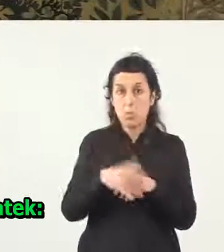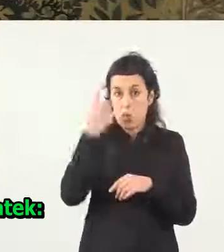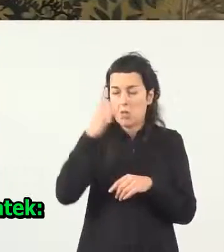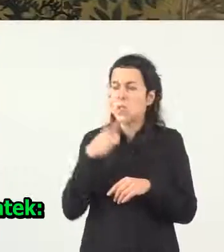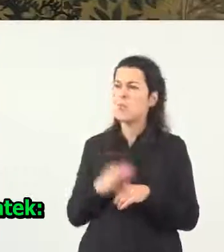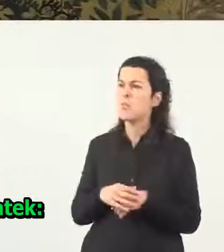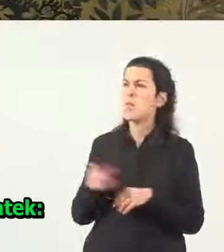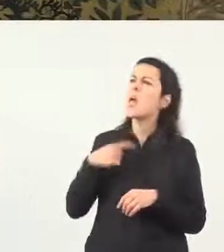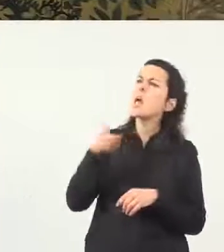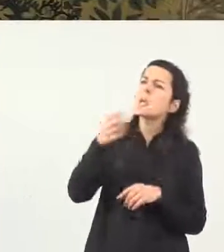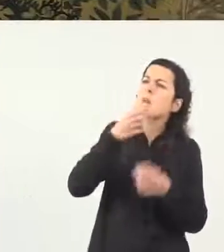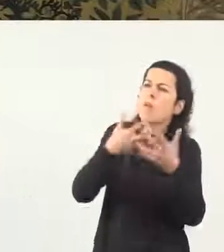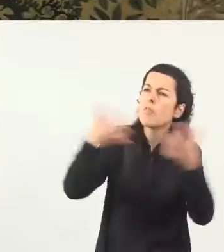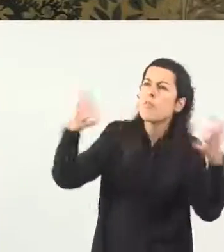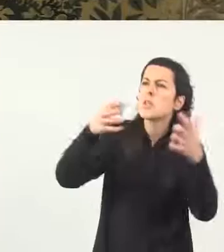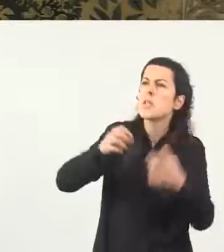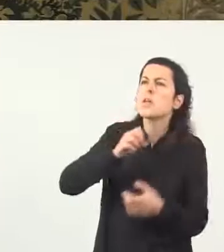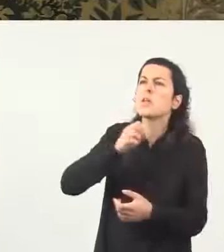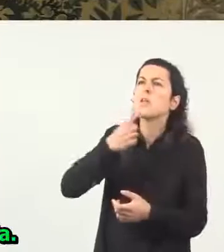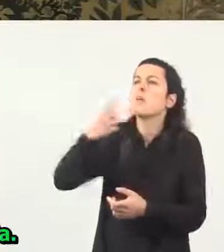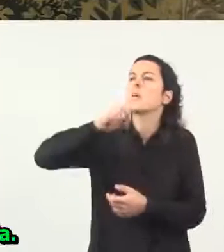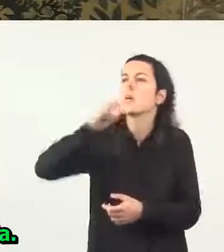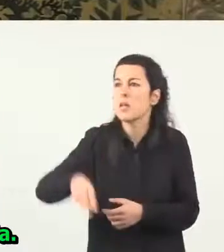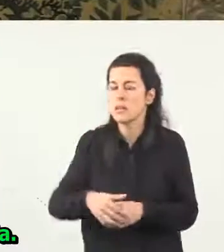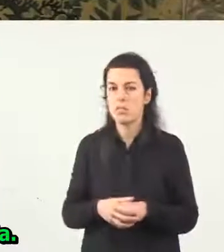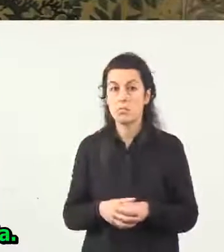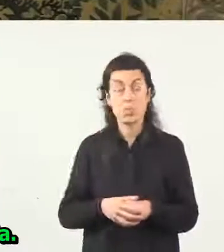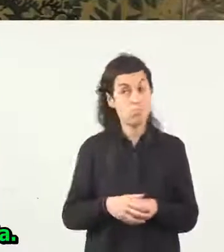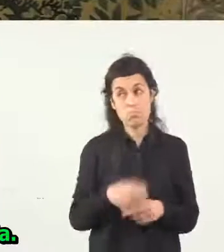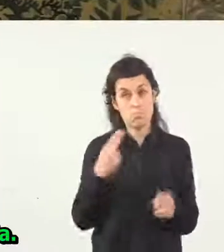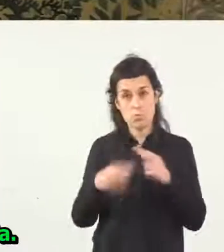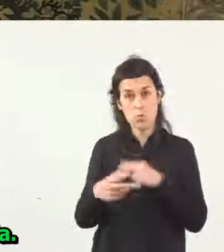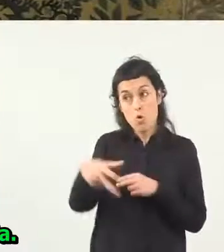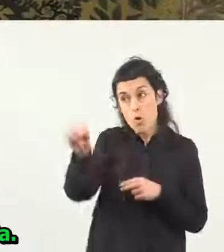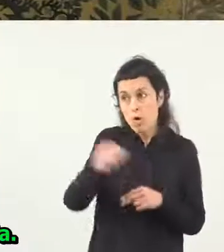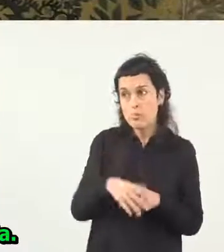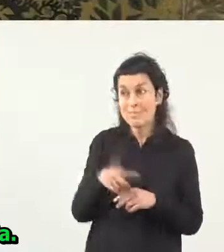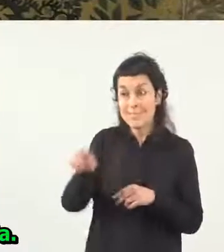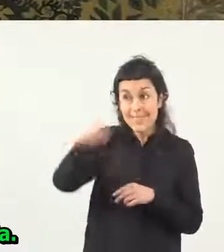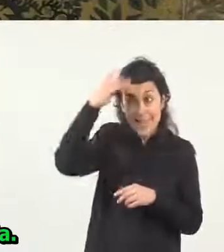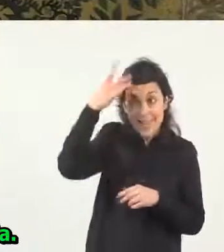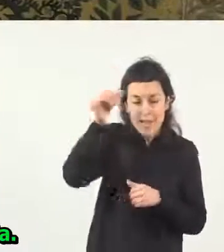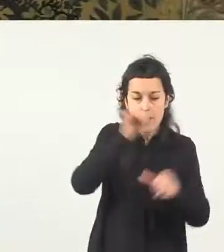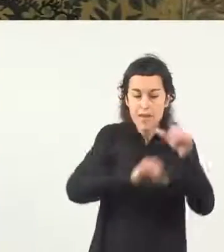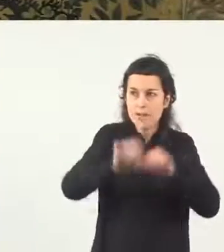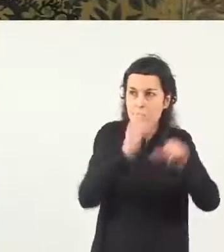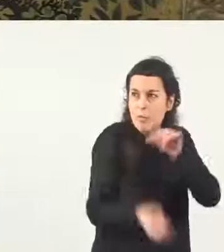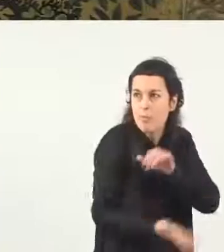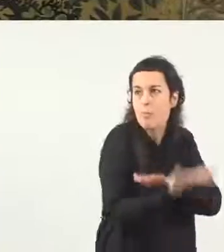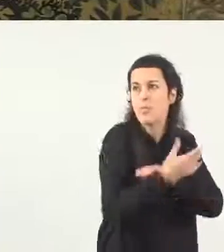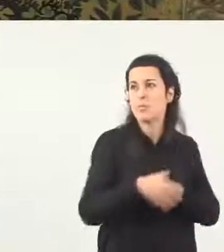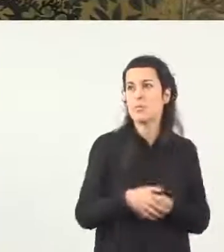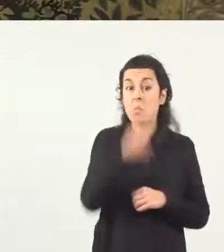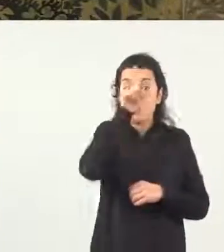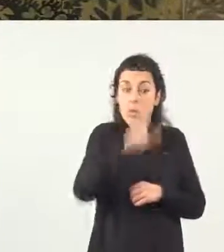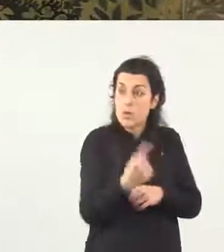eski hori esan du ez daki nork, eta esan duzu ez, batxotan badakizu ez, hori elkarte, ez dakize elkarten ideia da, ez da